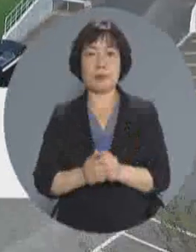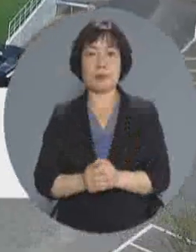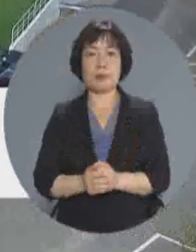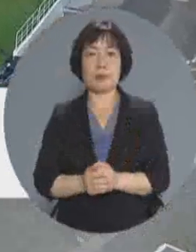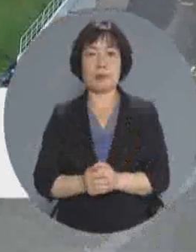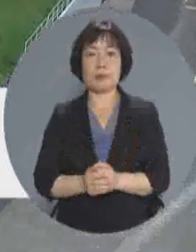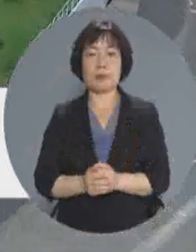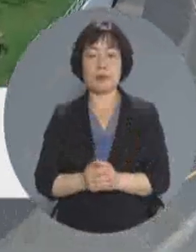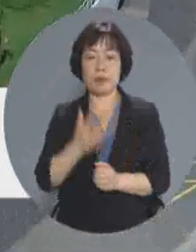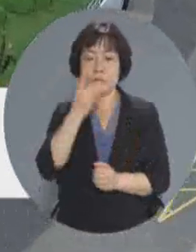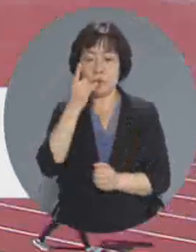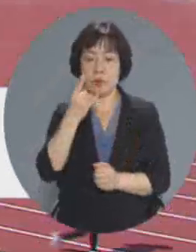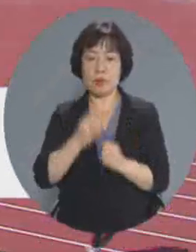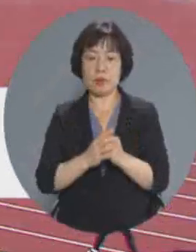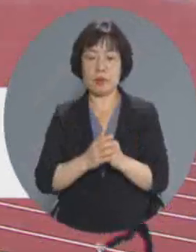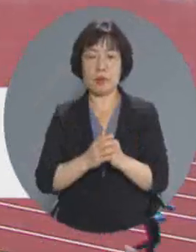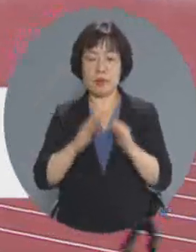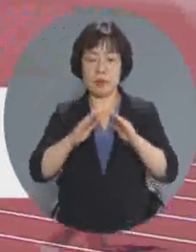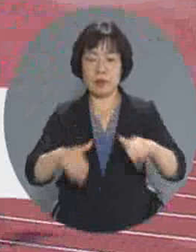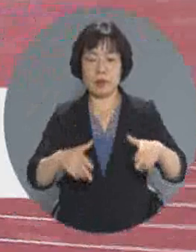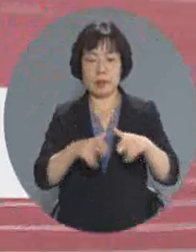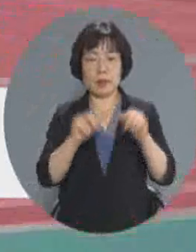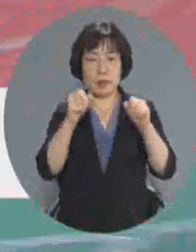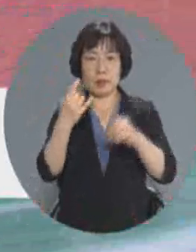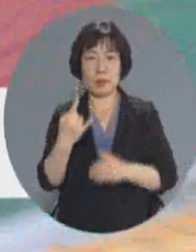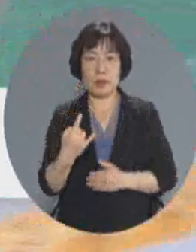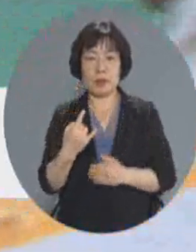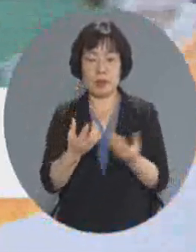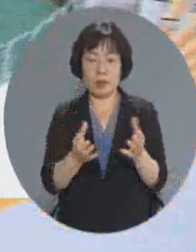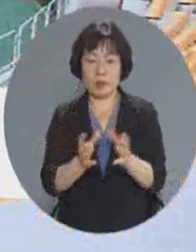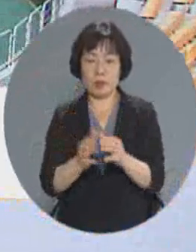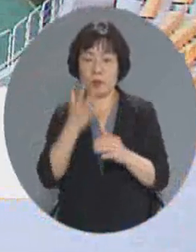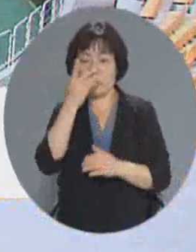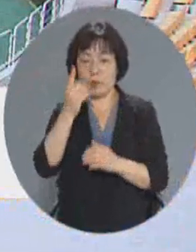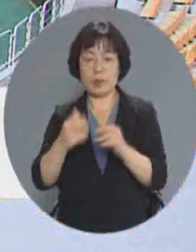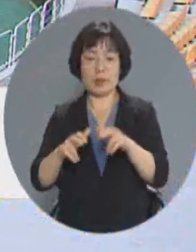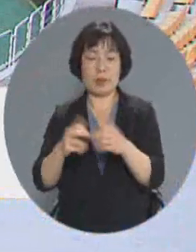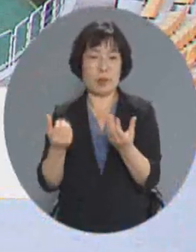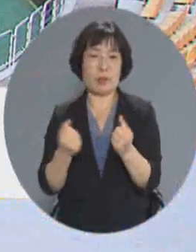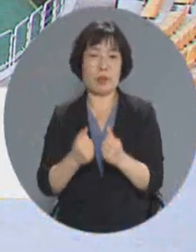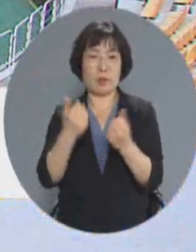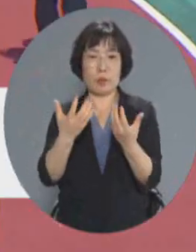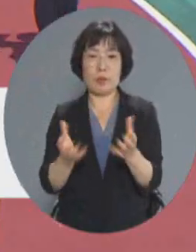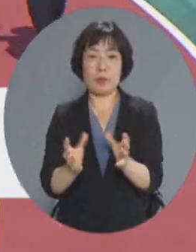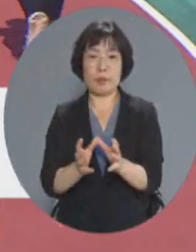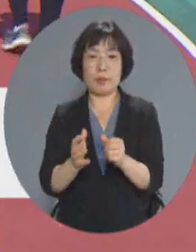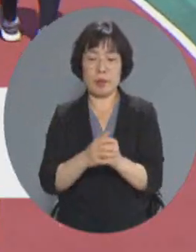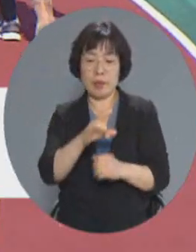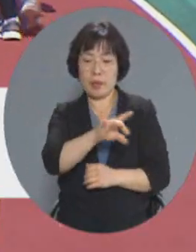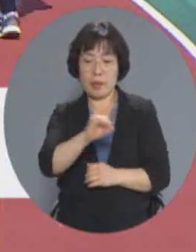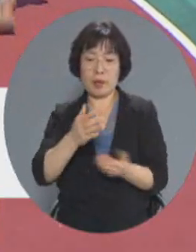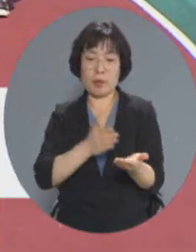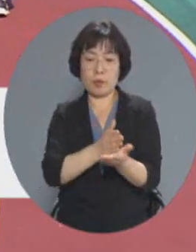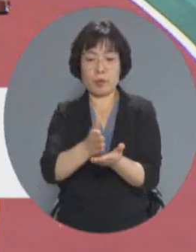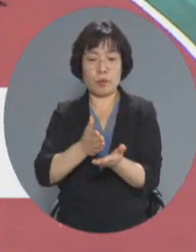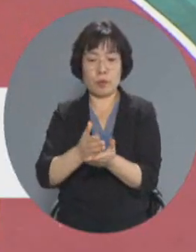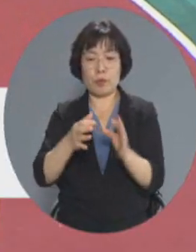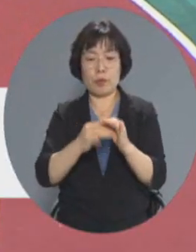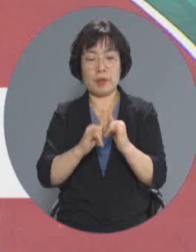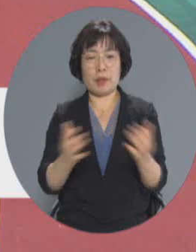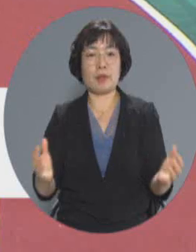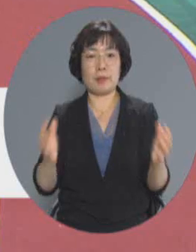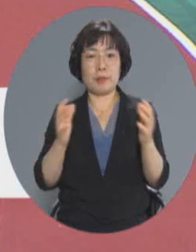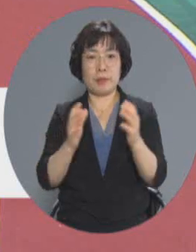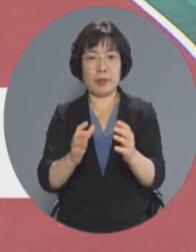들어갔습니다. 순천시는 전라남도 장애인 체육회와 순천시 장애인 체육회, 각 종목별 관계자 등이